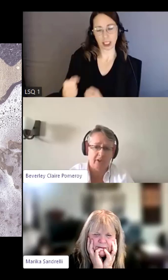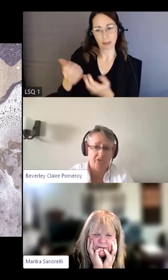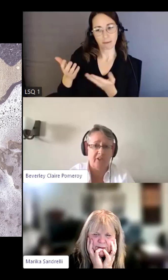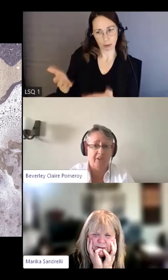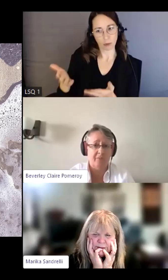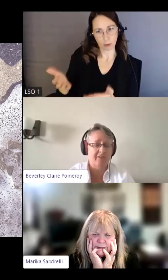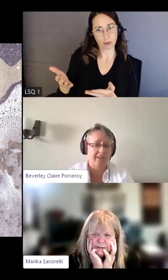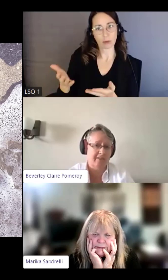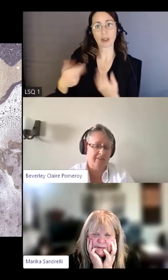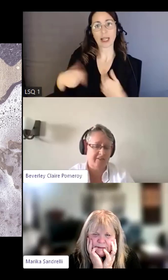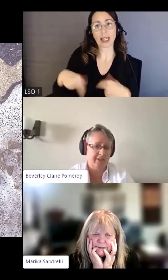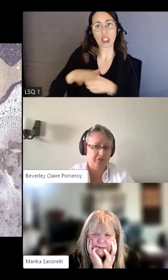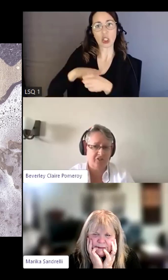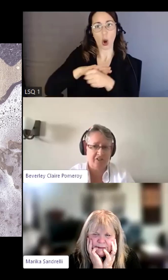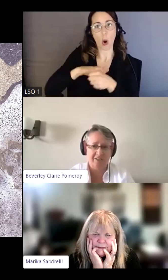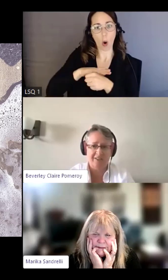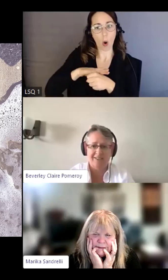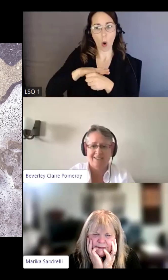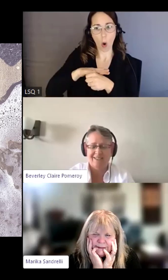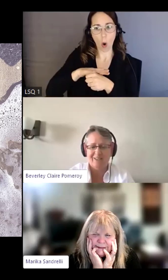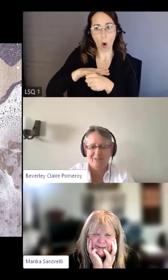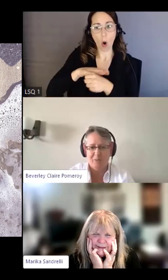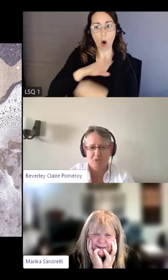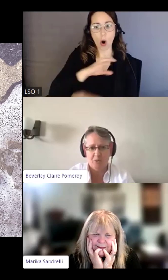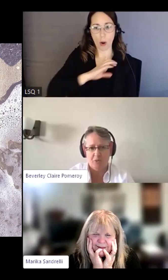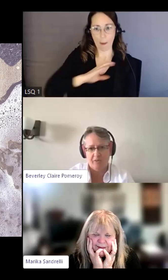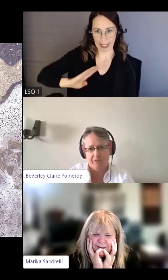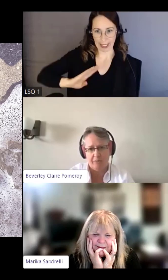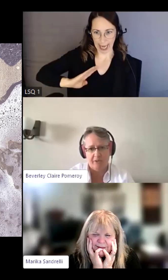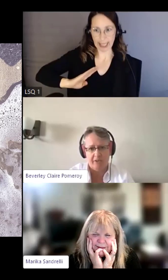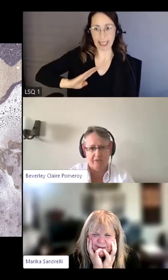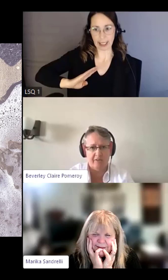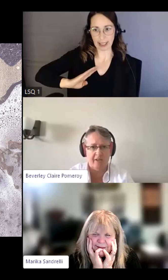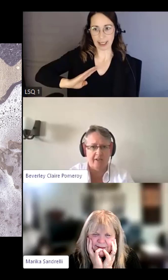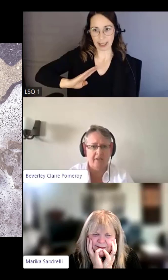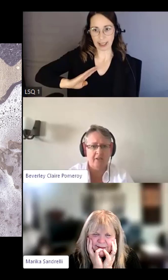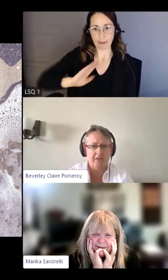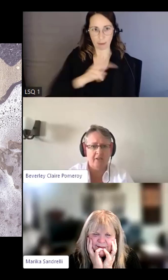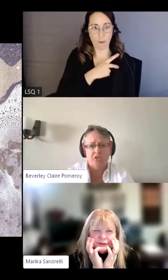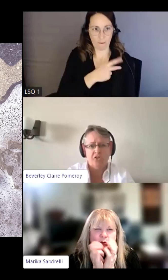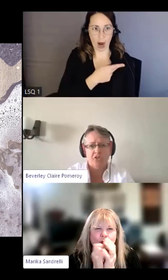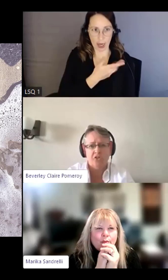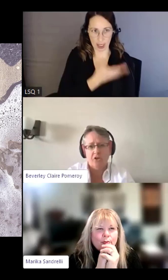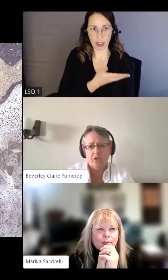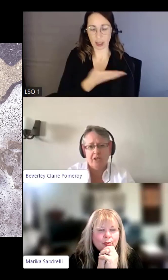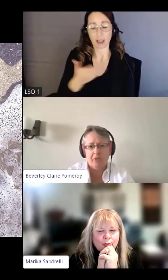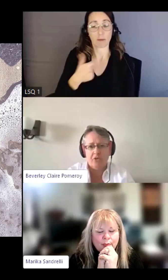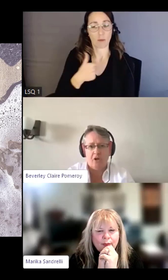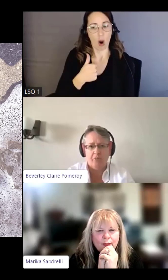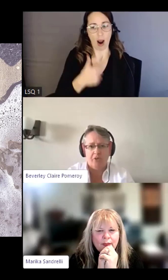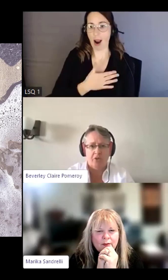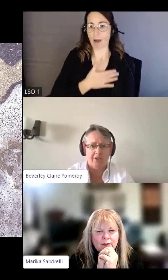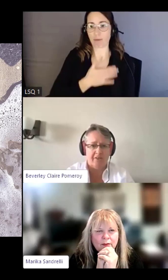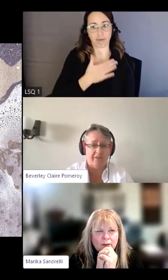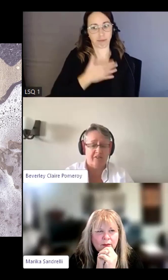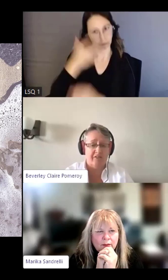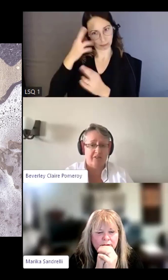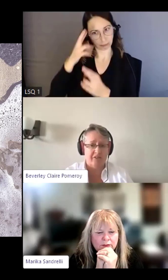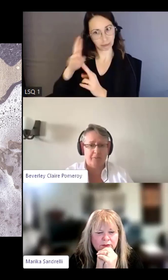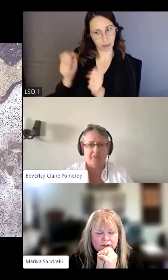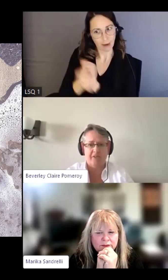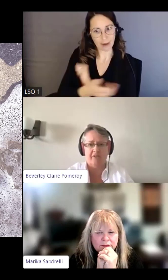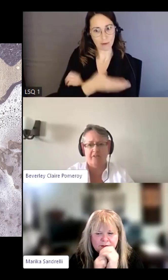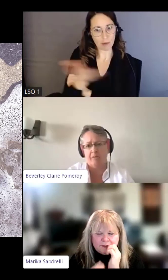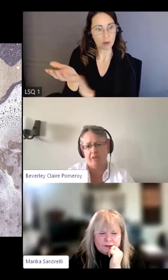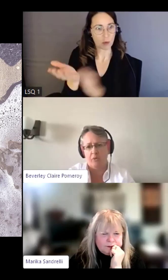Colombie-Britannique. Et voilà, donc je suis très reconnaissante de pouvoir être ici avec vous aujourd'hui. Alors, lorsqu'on parle des systèmes qui sont organisés par le traumatisme